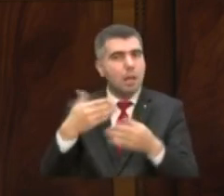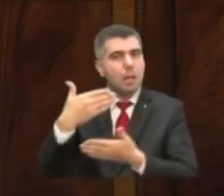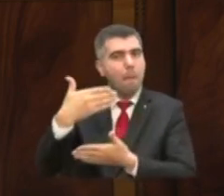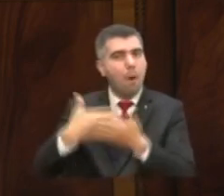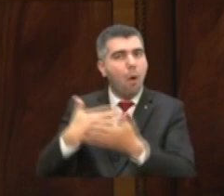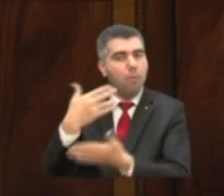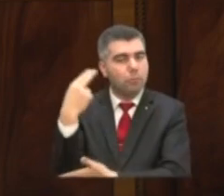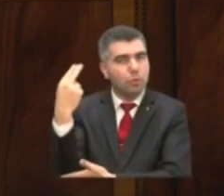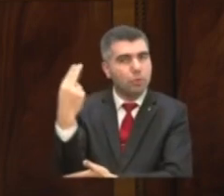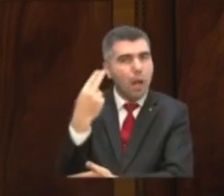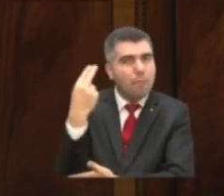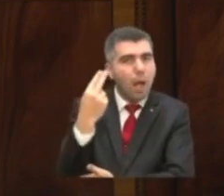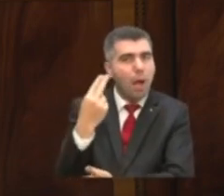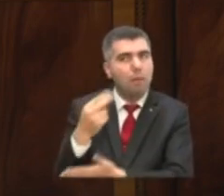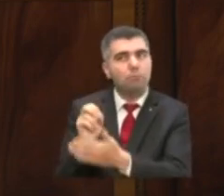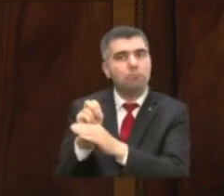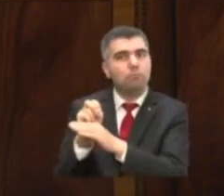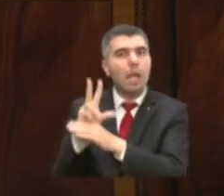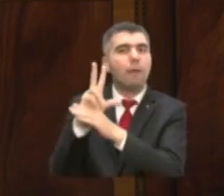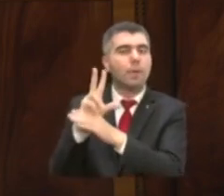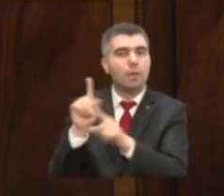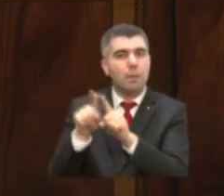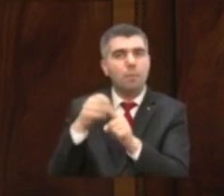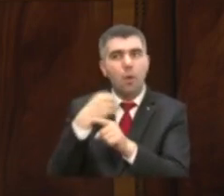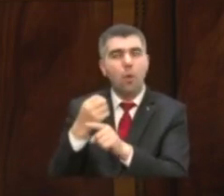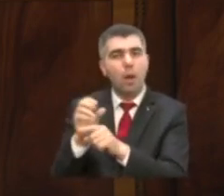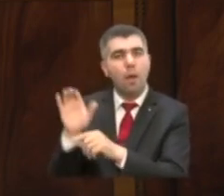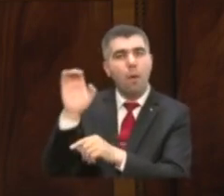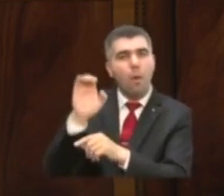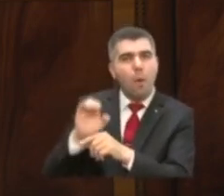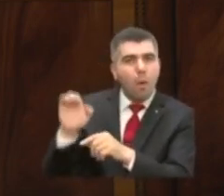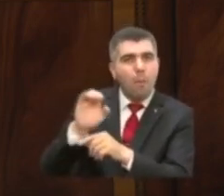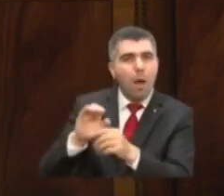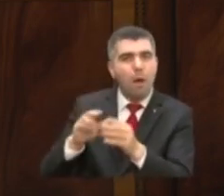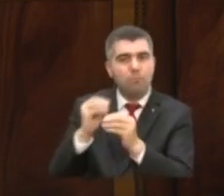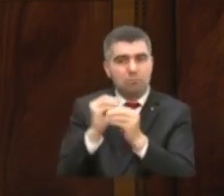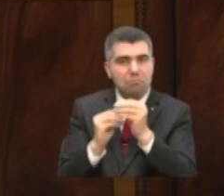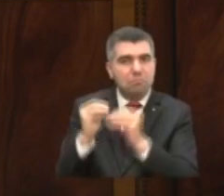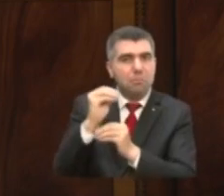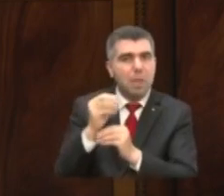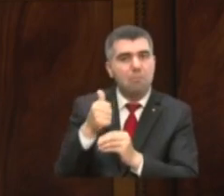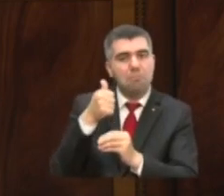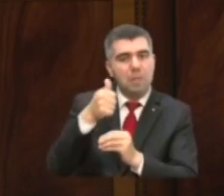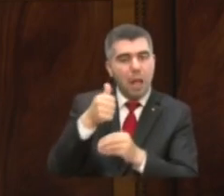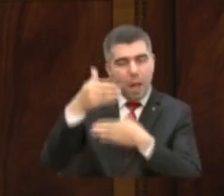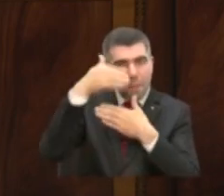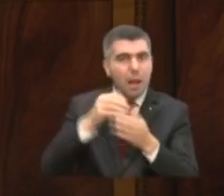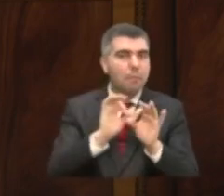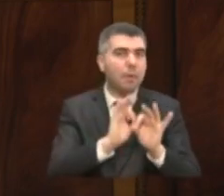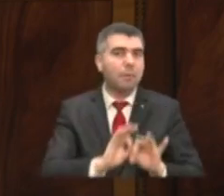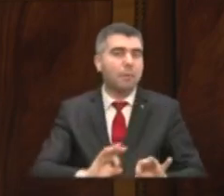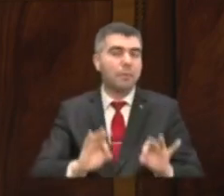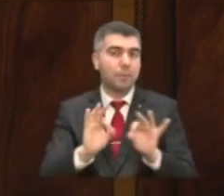الاشتغال والترقية والعناية والتحفيز وشروط الارتقاء المهني. هذه